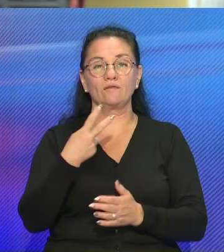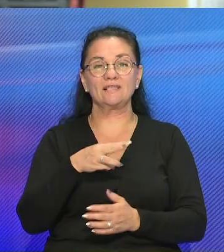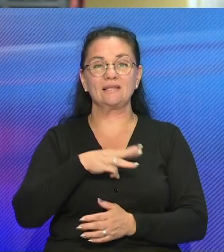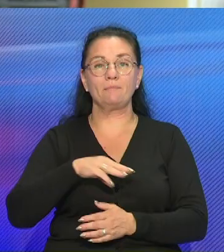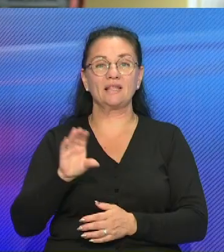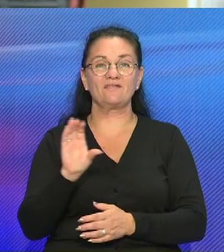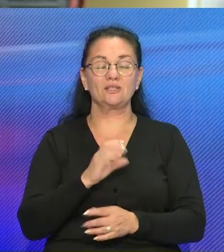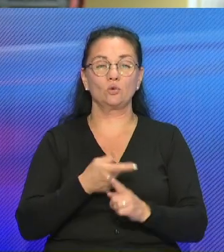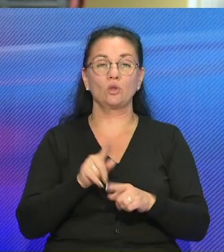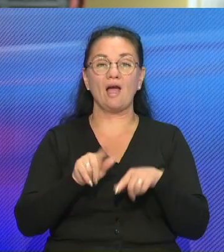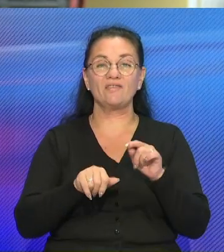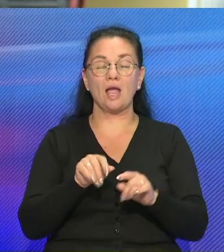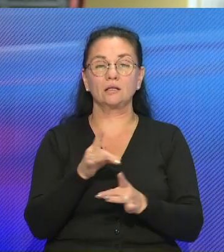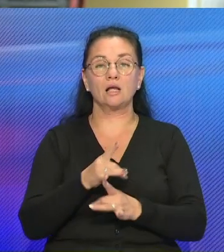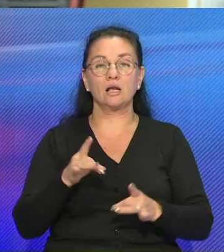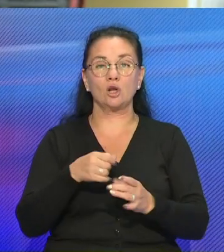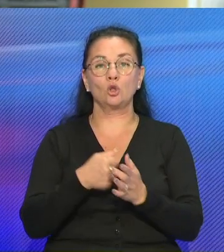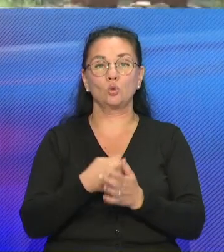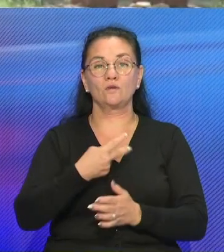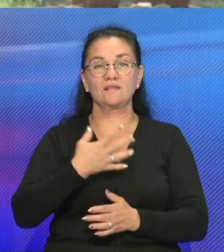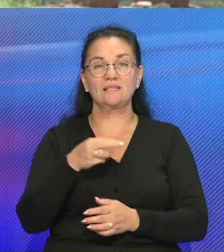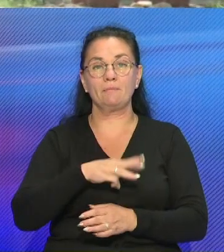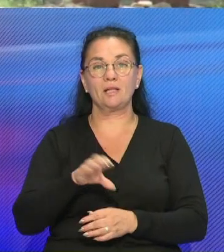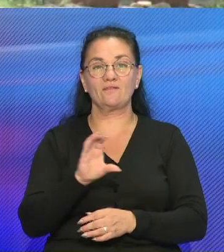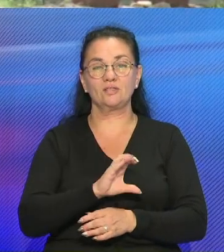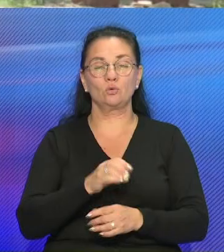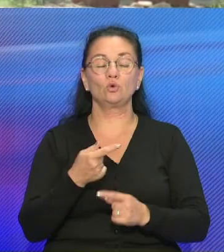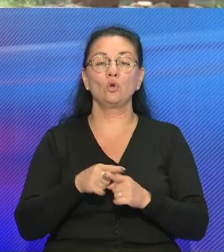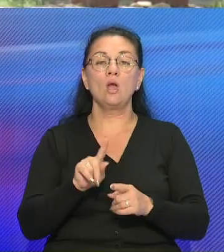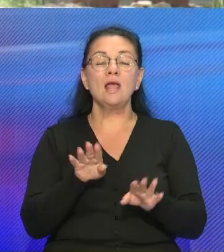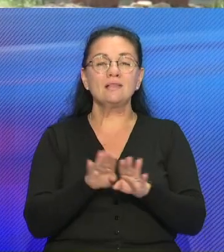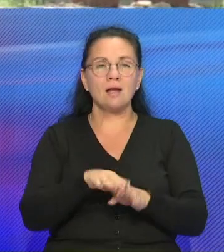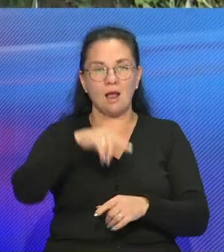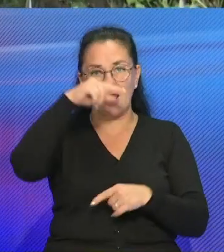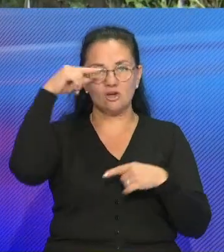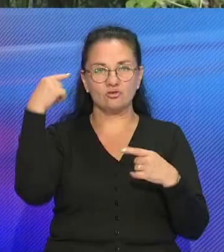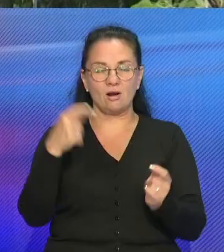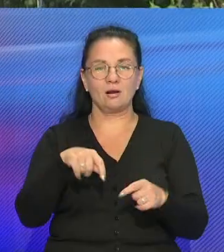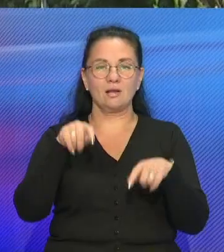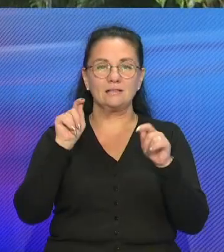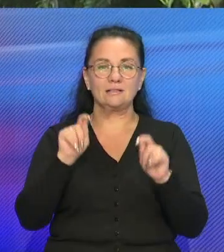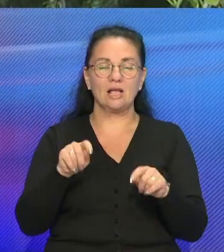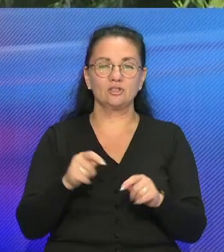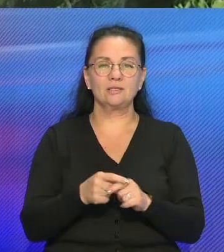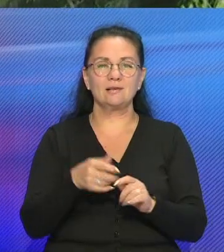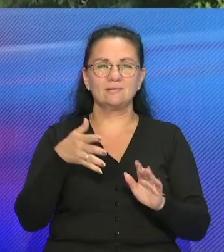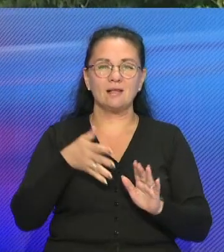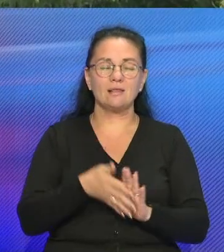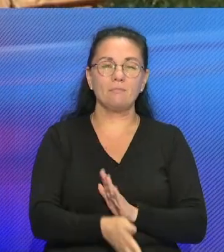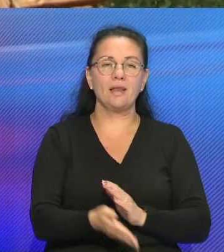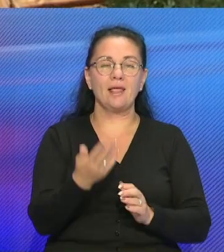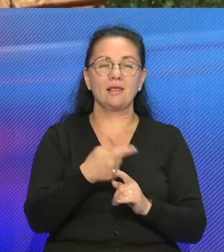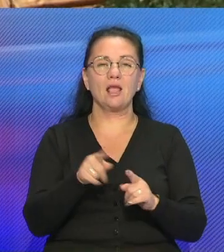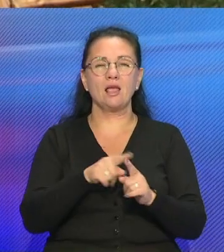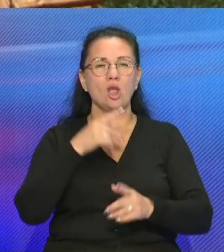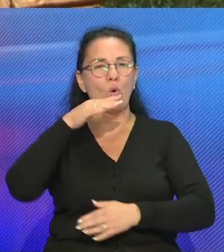секунду, а в отдельных районах до 25 метров в секунду. Аномальная спякота, проливные дожди, затопление, навальничный фронт,